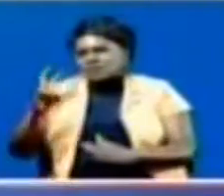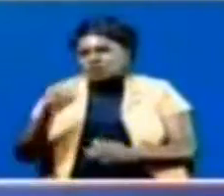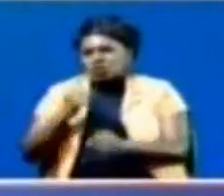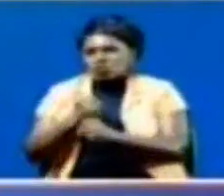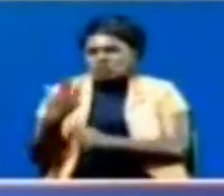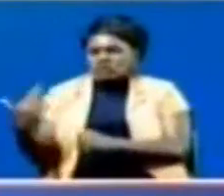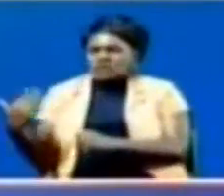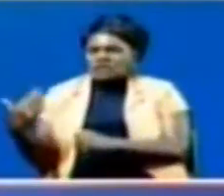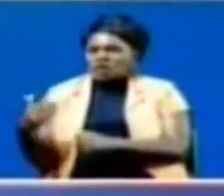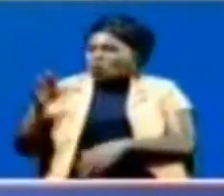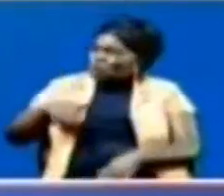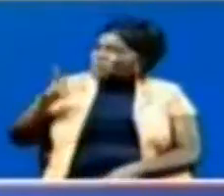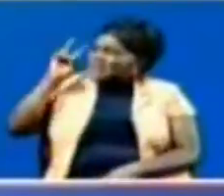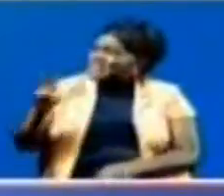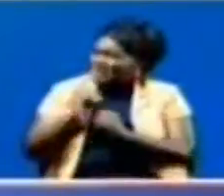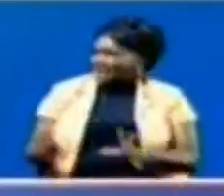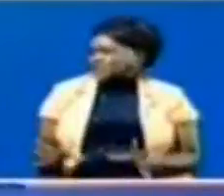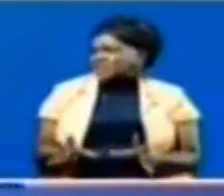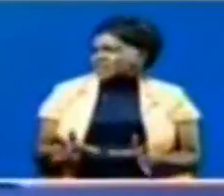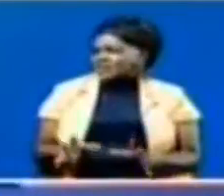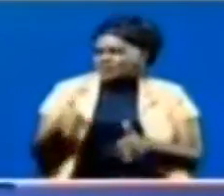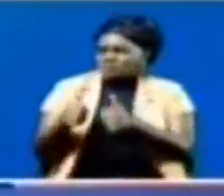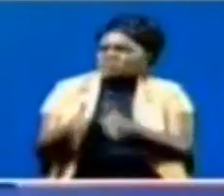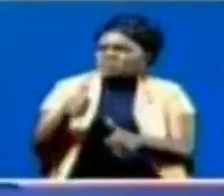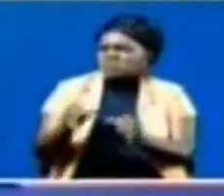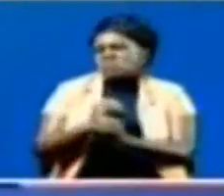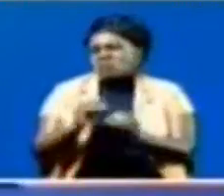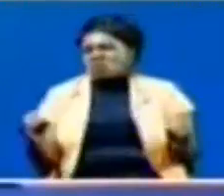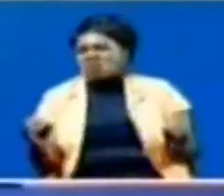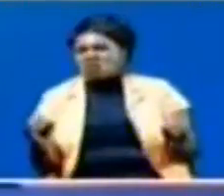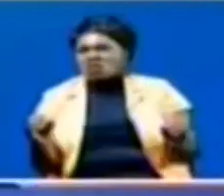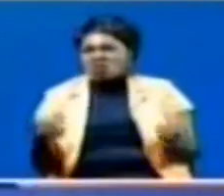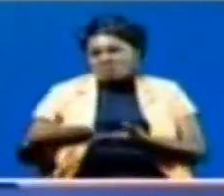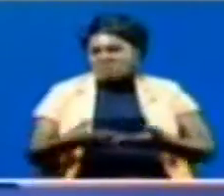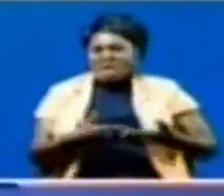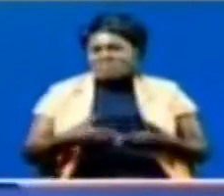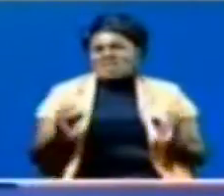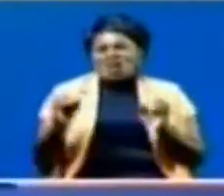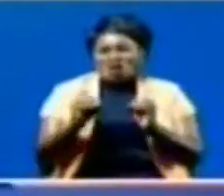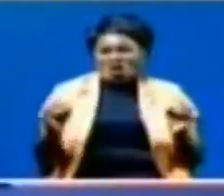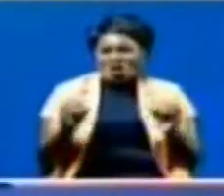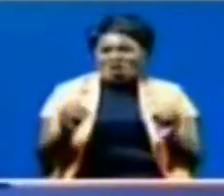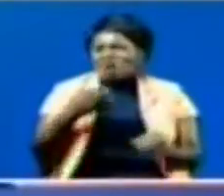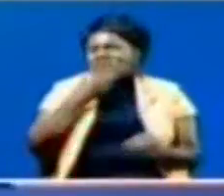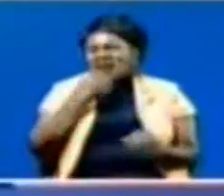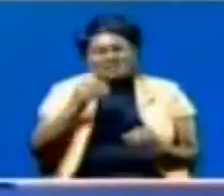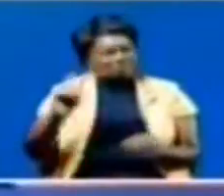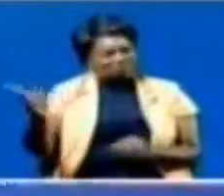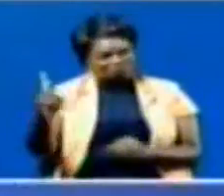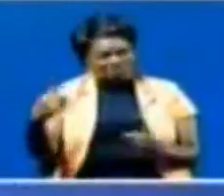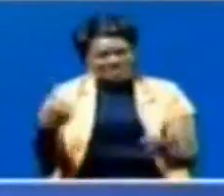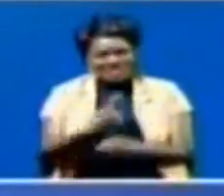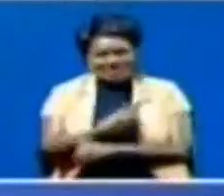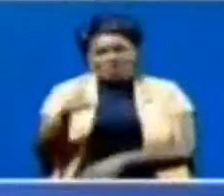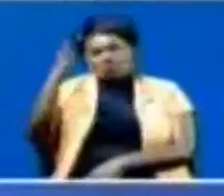vikubwa lakini wanawake hawaoni hivyo sasa unajua SMS hakuna lile jina baby baby halipo mwanamume si hivyo wajua